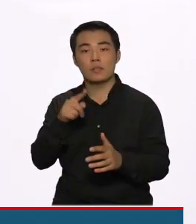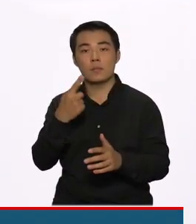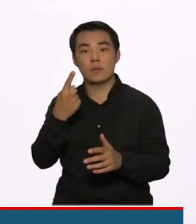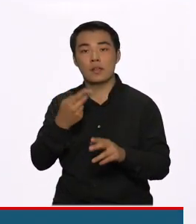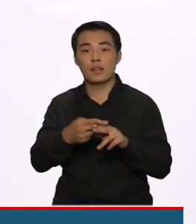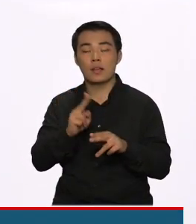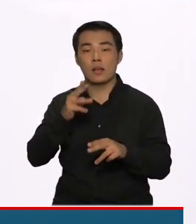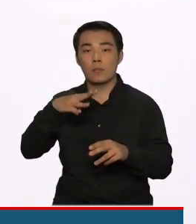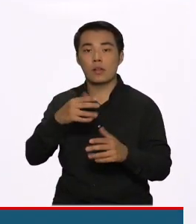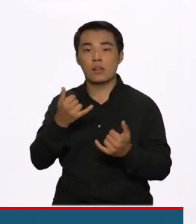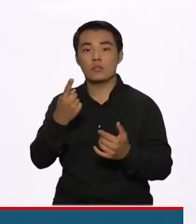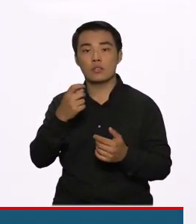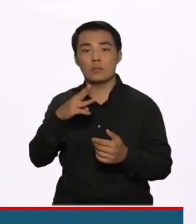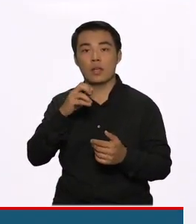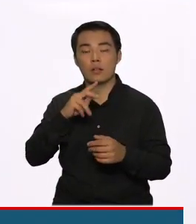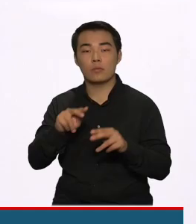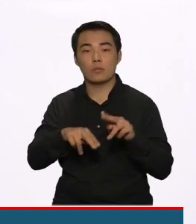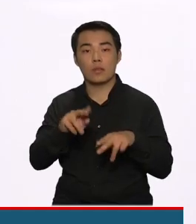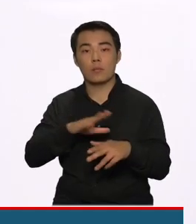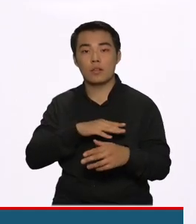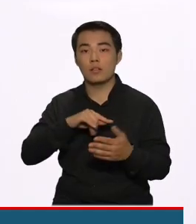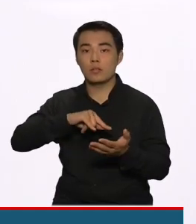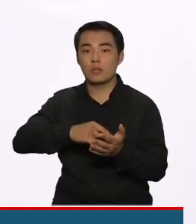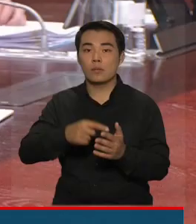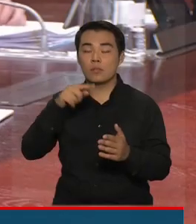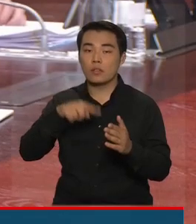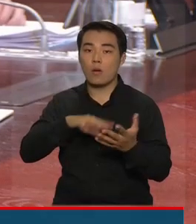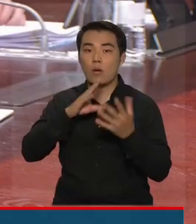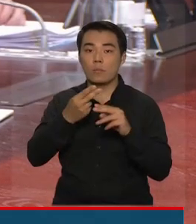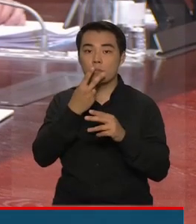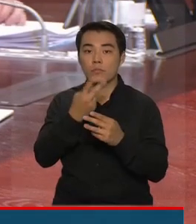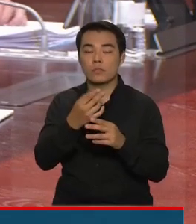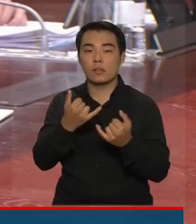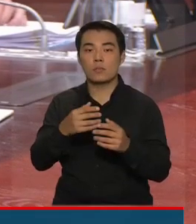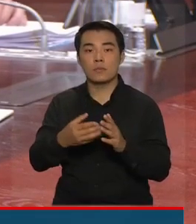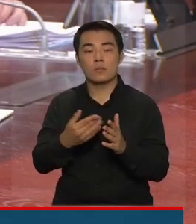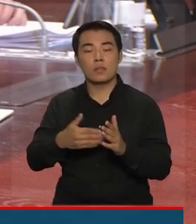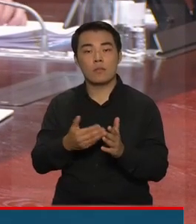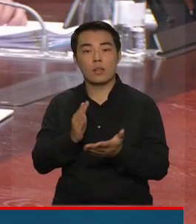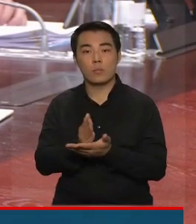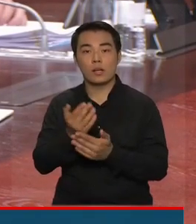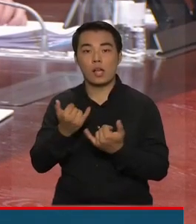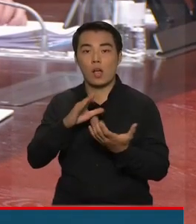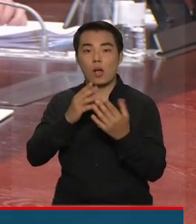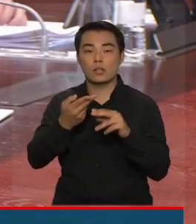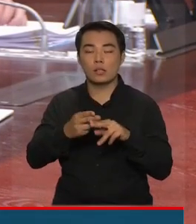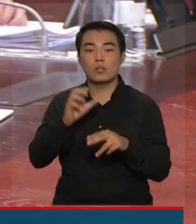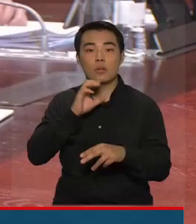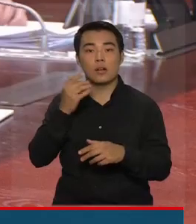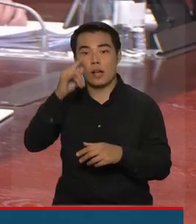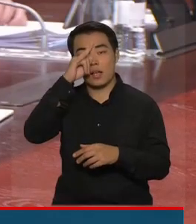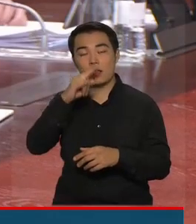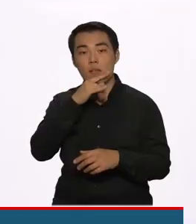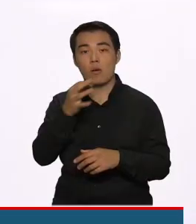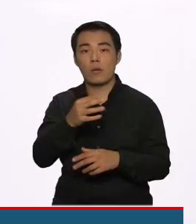шақырымның тек 100 метр түсілген. Құбыр өнімдерінің қажетті көлемі болмауда. Осындай жағдай солтүстік Қазақстан облысында